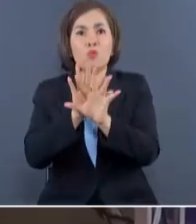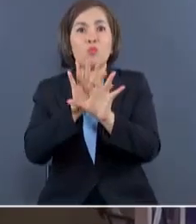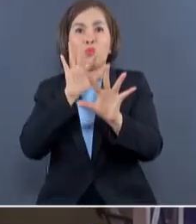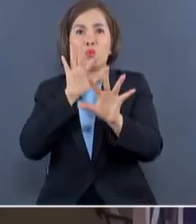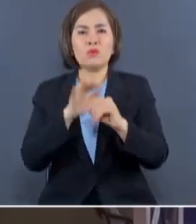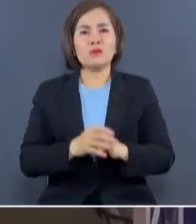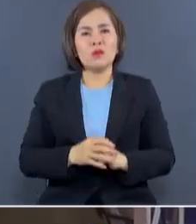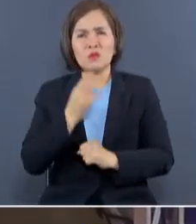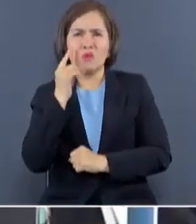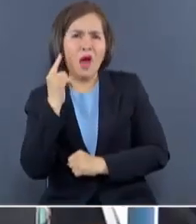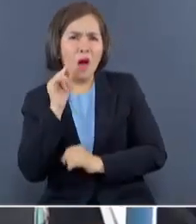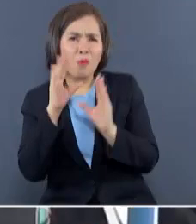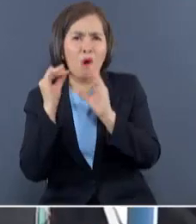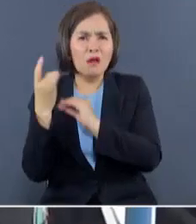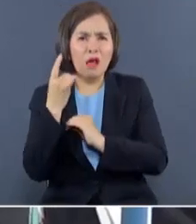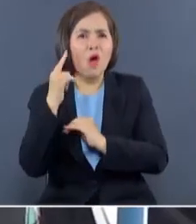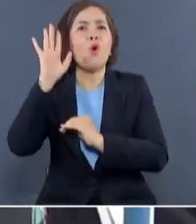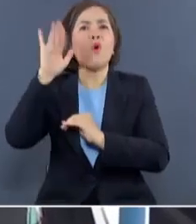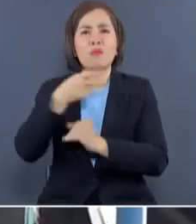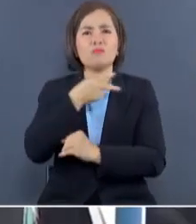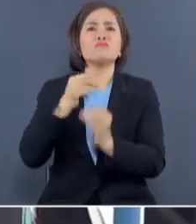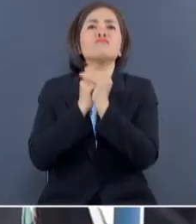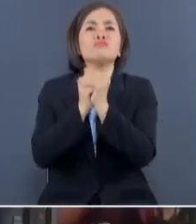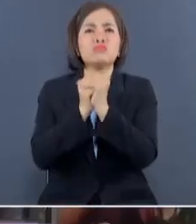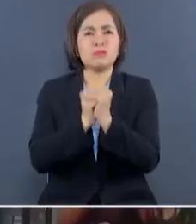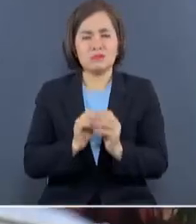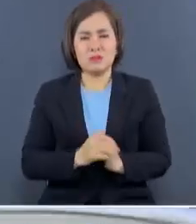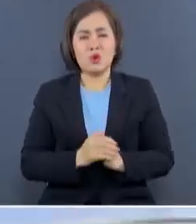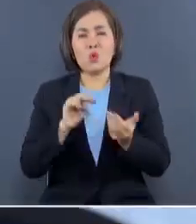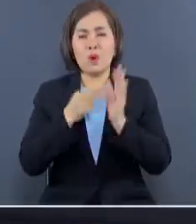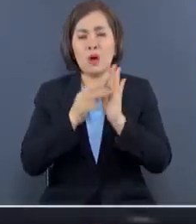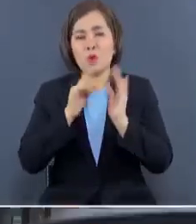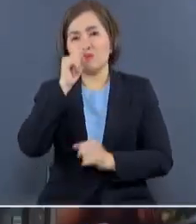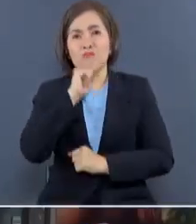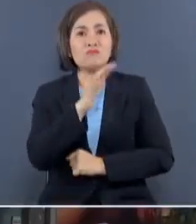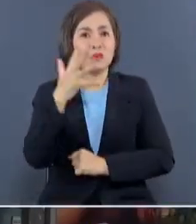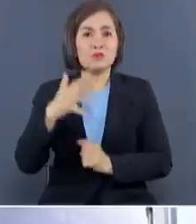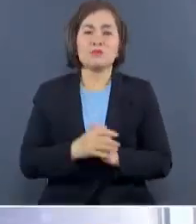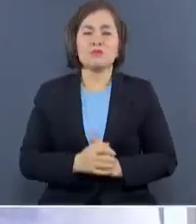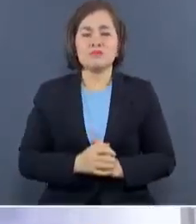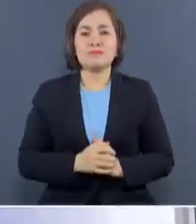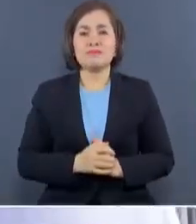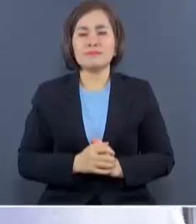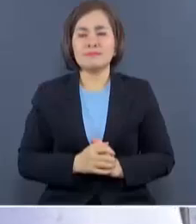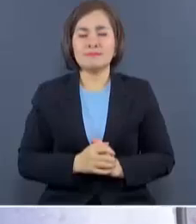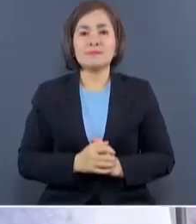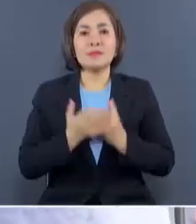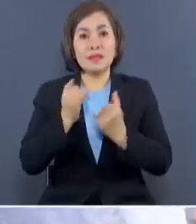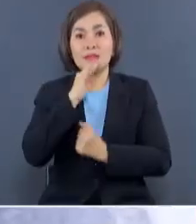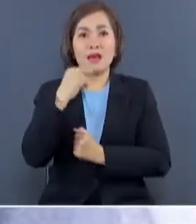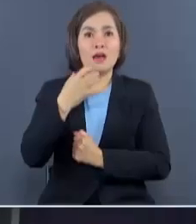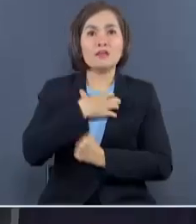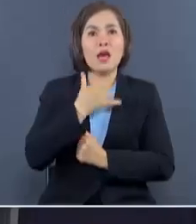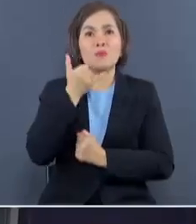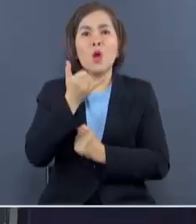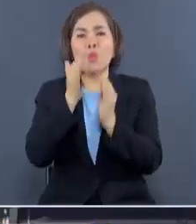ากแล้วพอไปฟังเสียงใกล้ๆตรงศาลพระพิฆเนศจ้องจ้องจ้องจ้อง ไม่ใช่คนไทย คนจีนเยอะมากตอนนี้แบบโอ้โหคือถ้าคุณผู้ชมไปไหว้ช่วงไหนบ